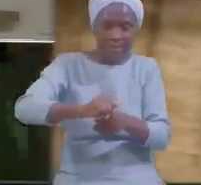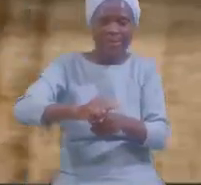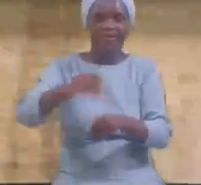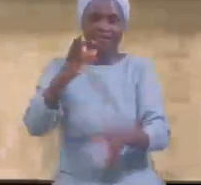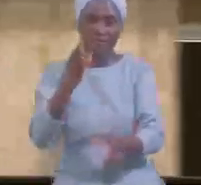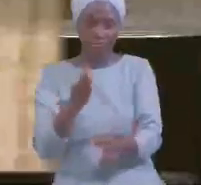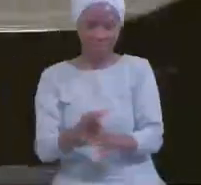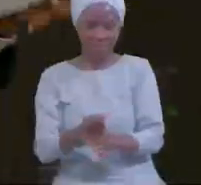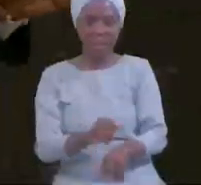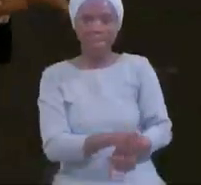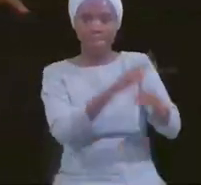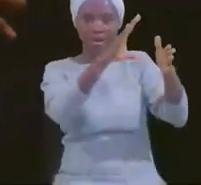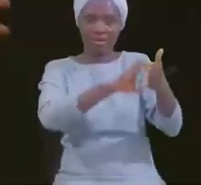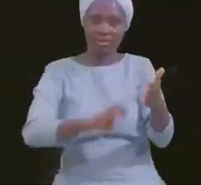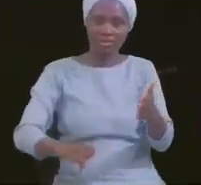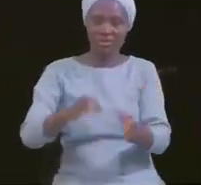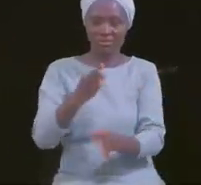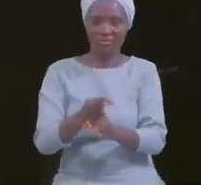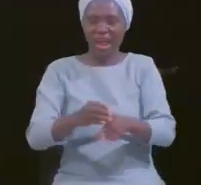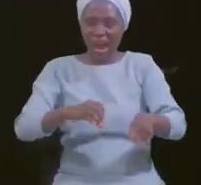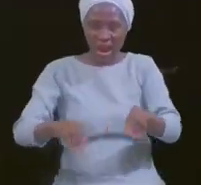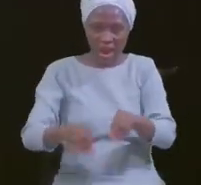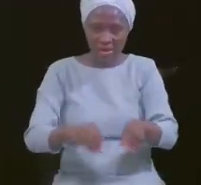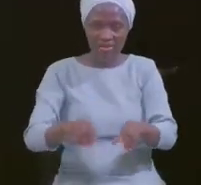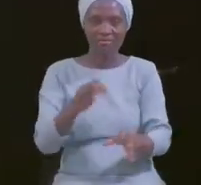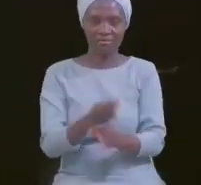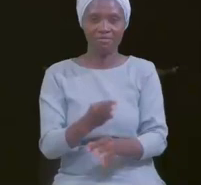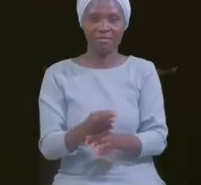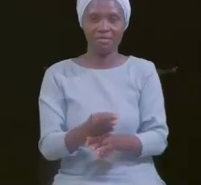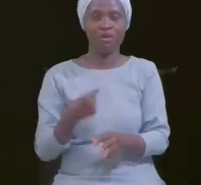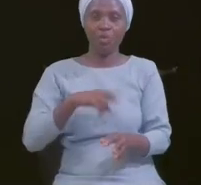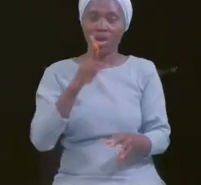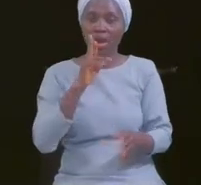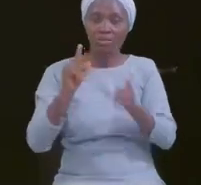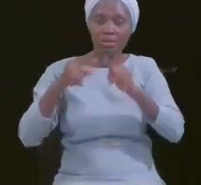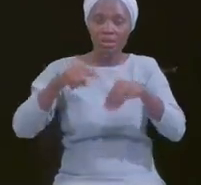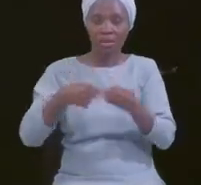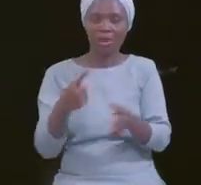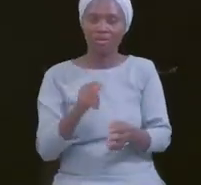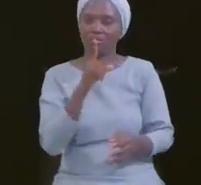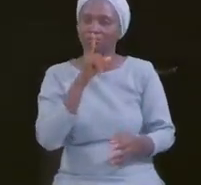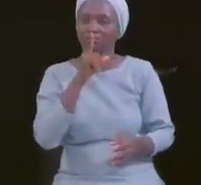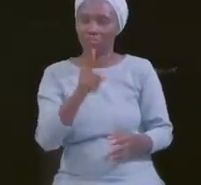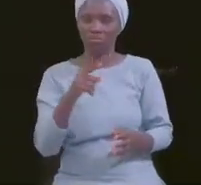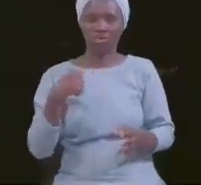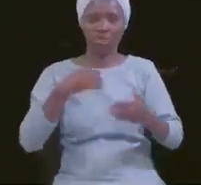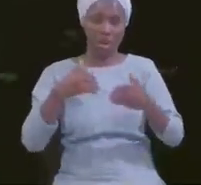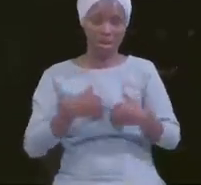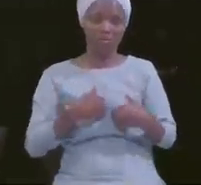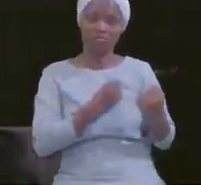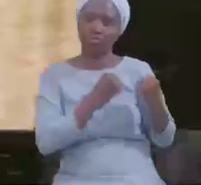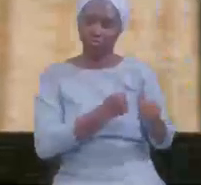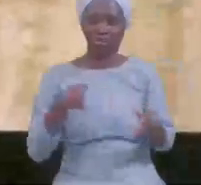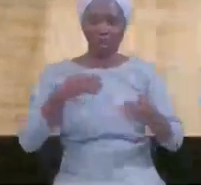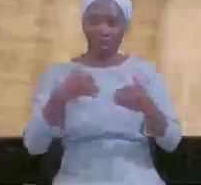foi active. Et nous parlons aussi l'assurance que nous avons, l'assurance que